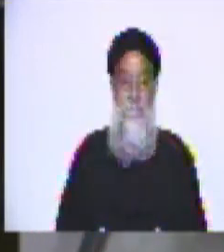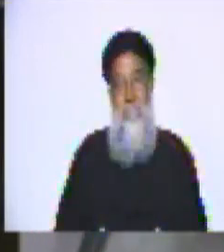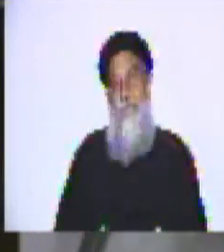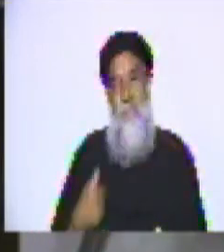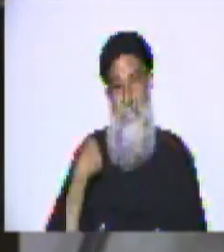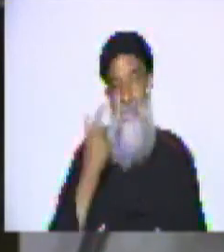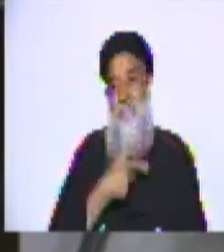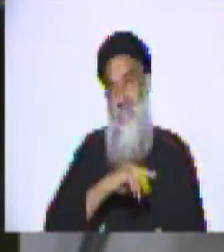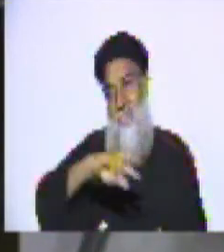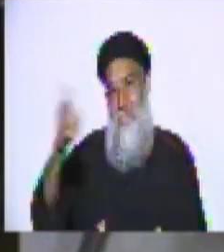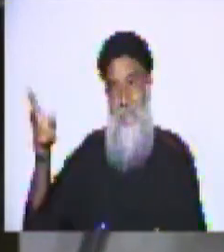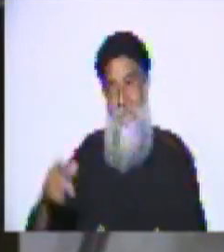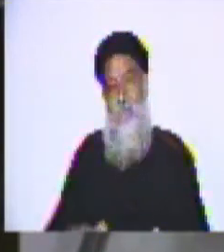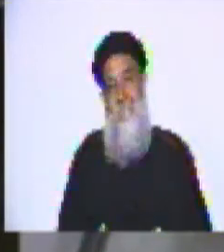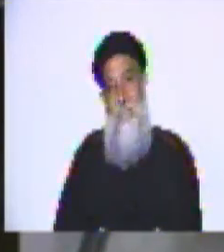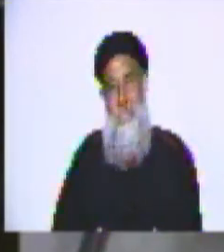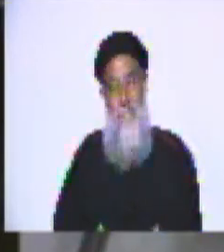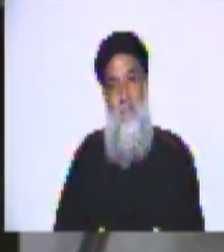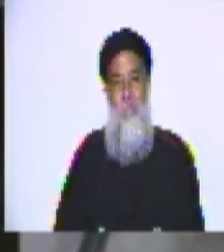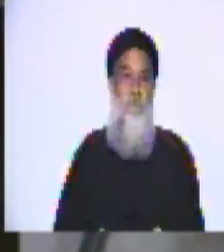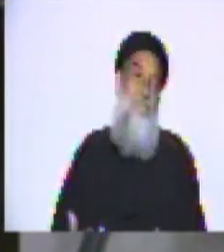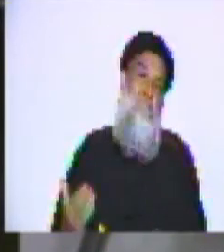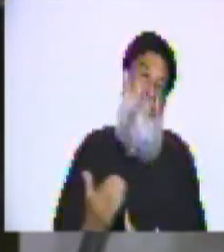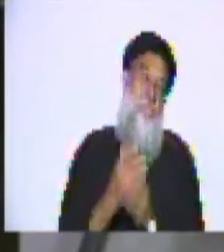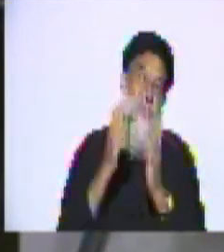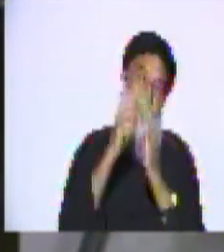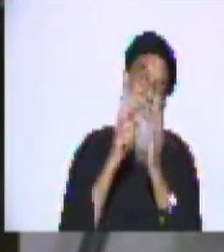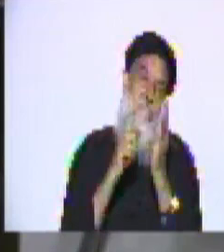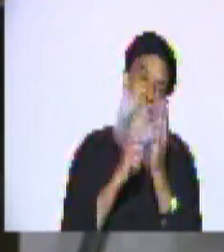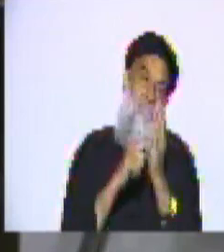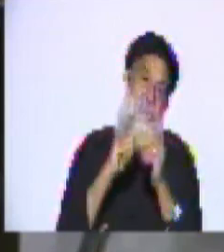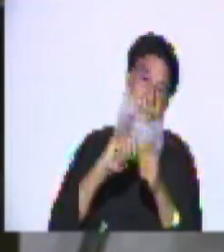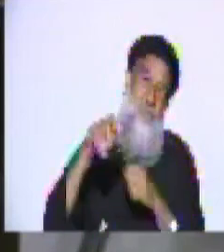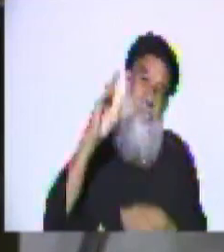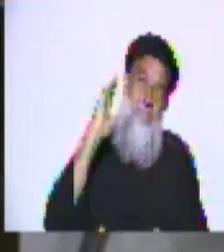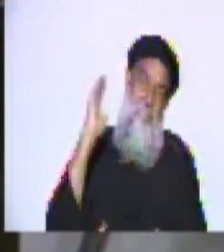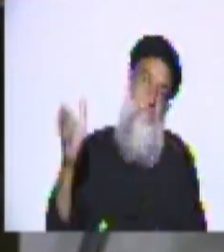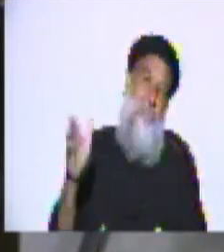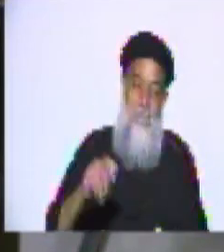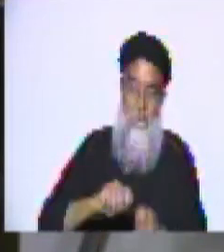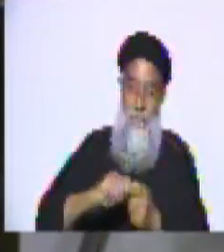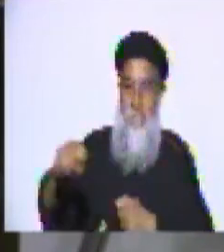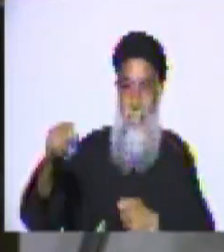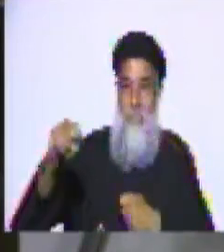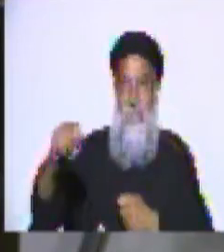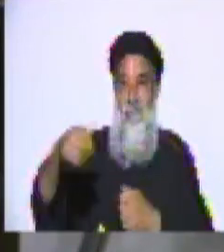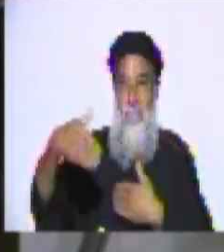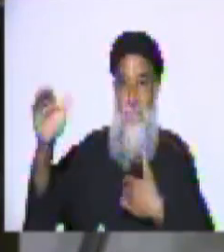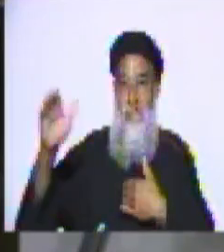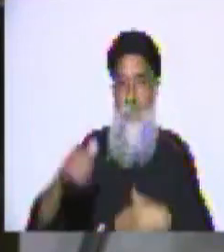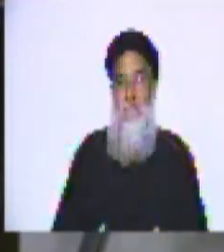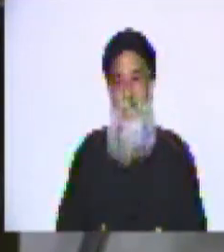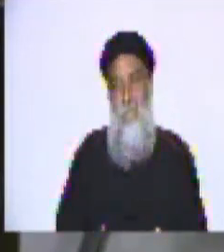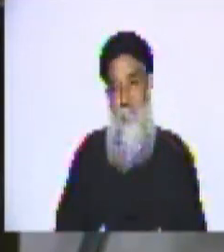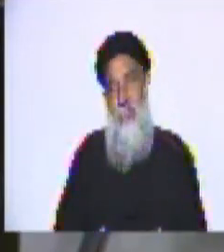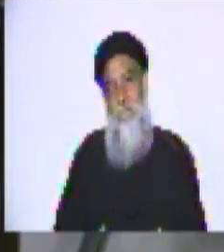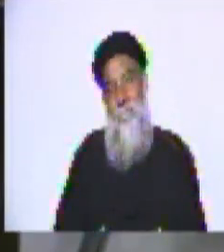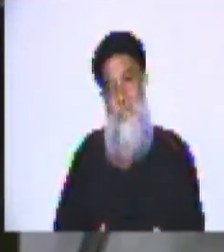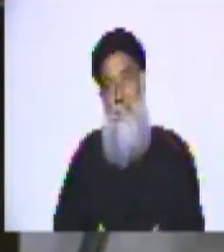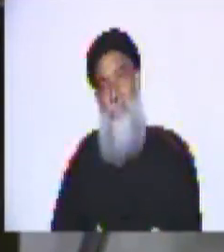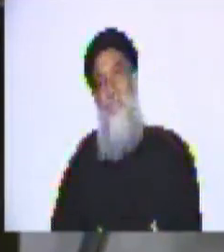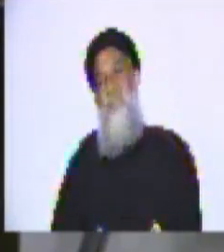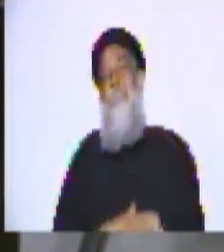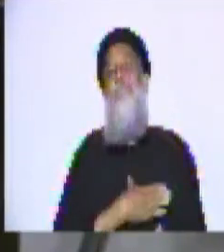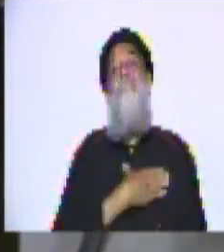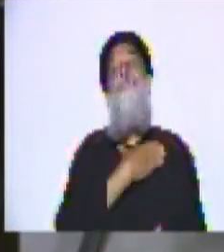القداسة يعني، فعشان كده مفروض يبتعد عنه. وكمان